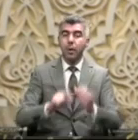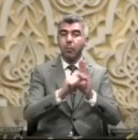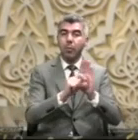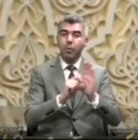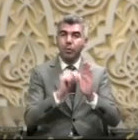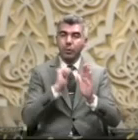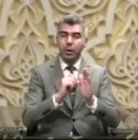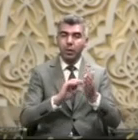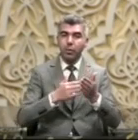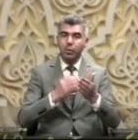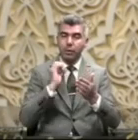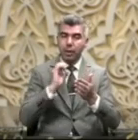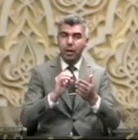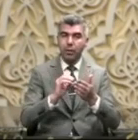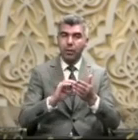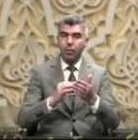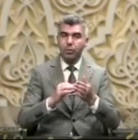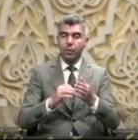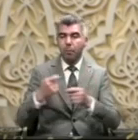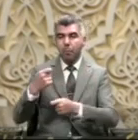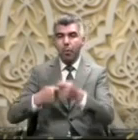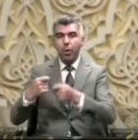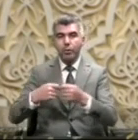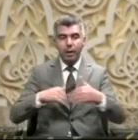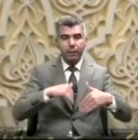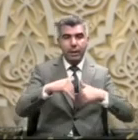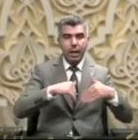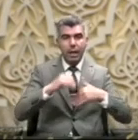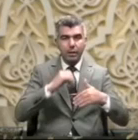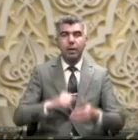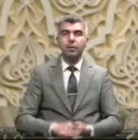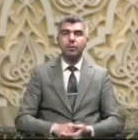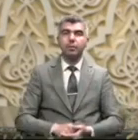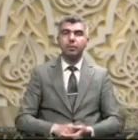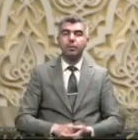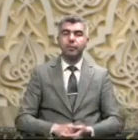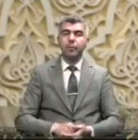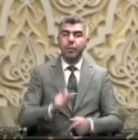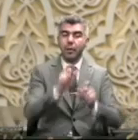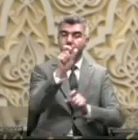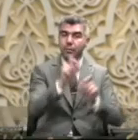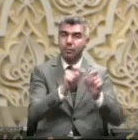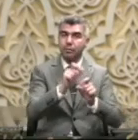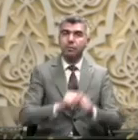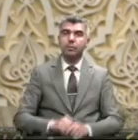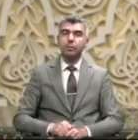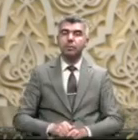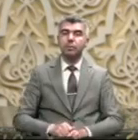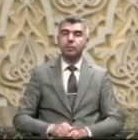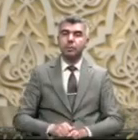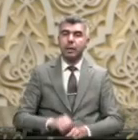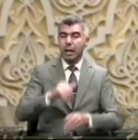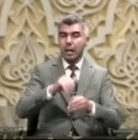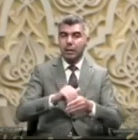الادماج الاقتصادي والاجتماعي للباعه المتجولين واعطي الكلمه الان لاحد افراد الفريق